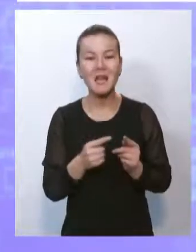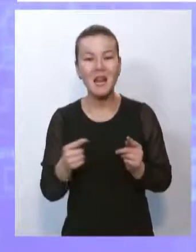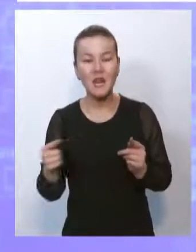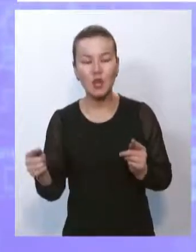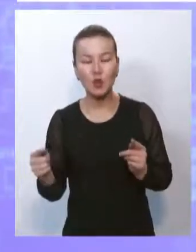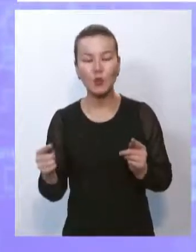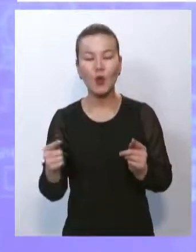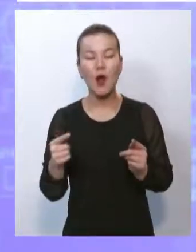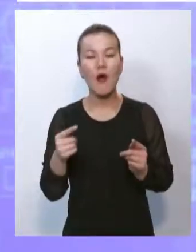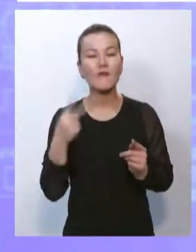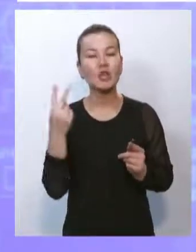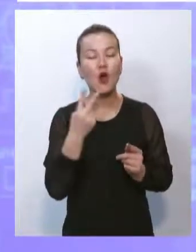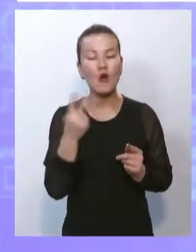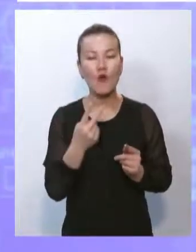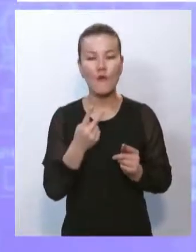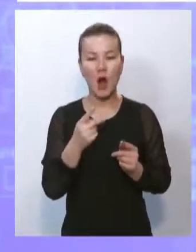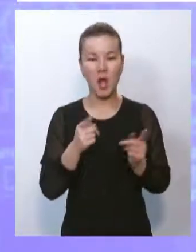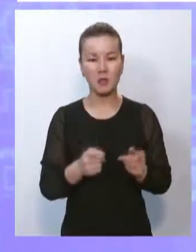2 отрезка